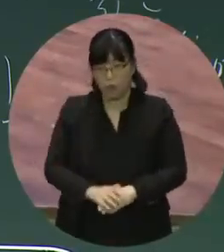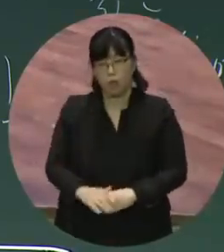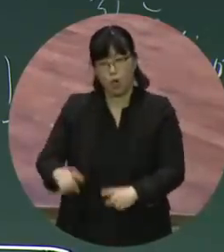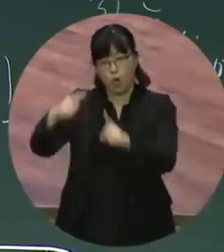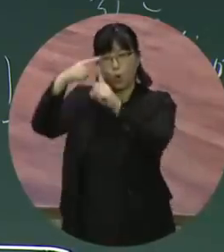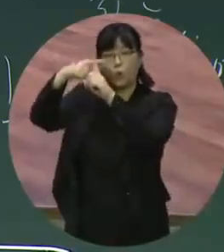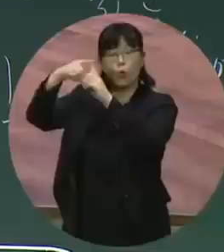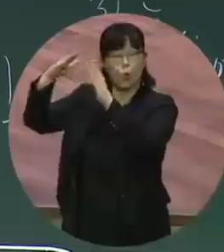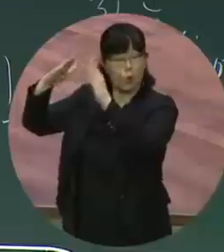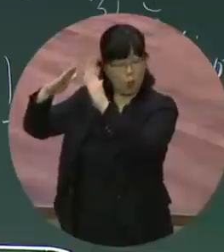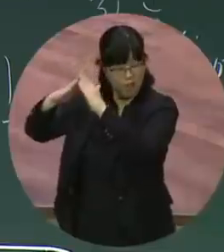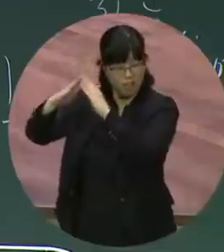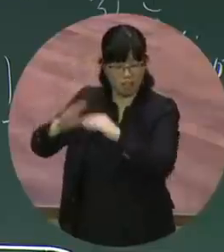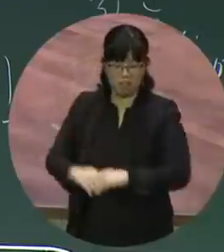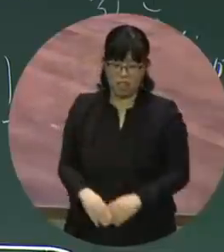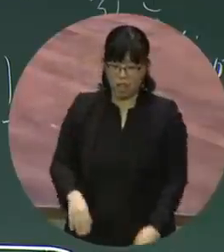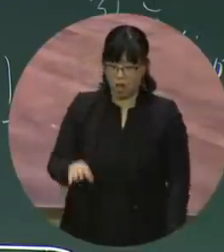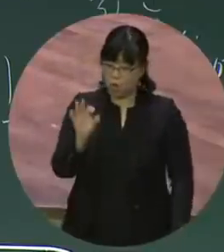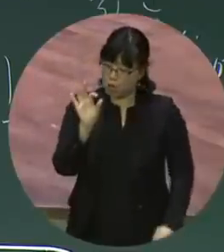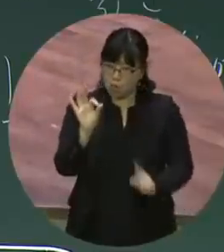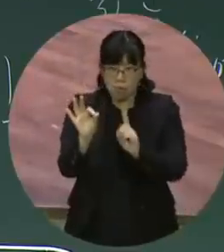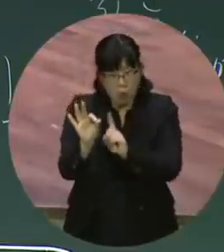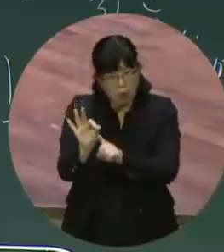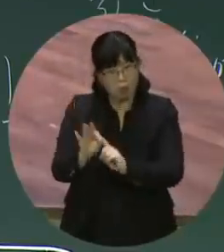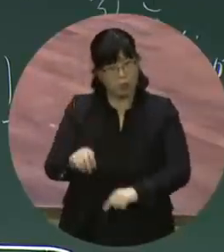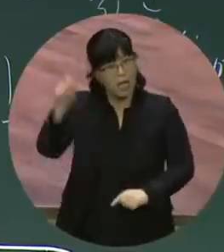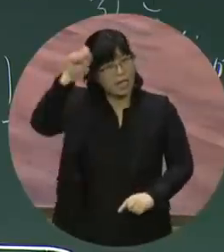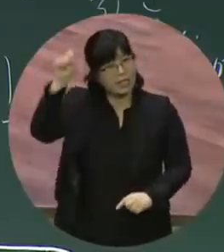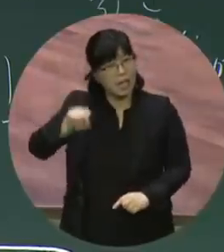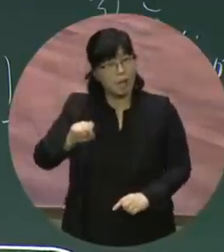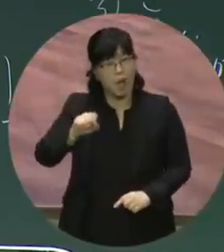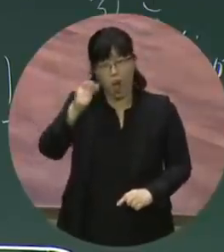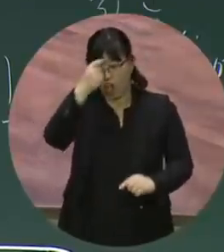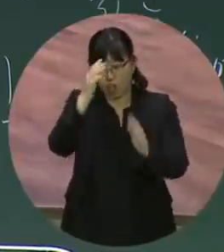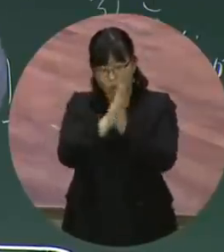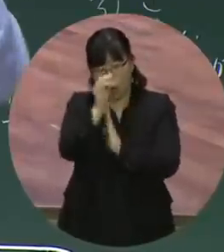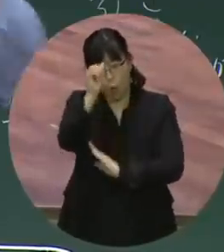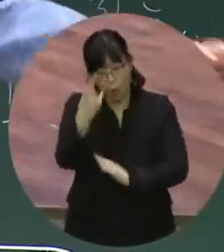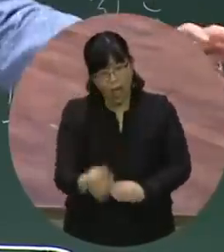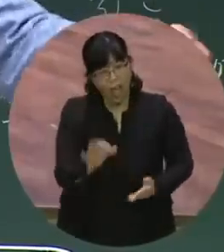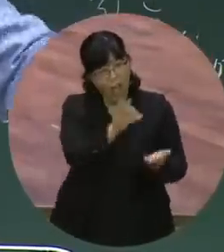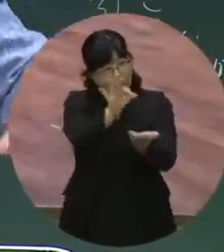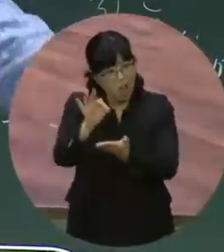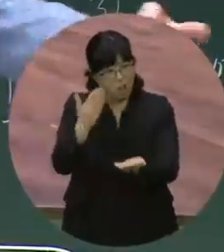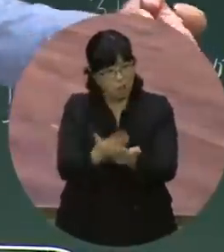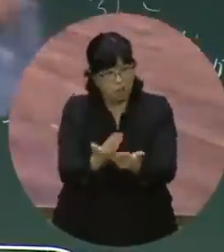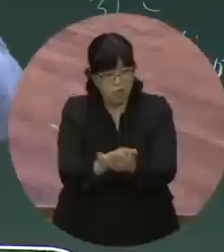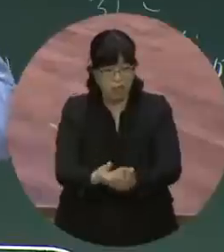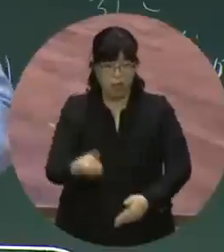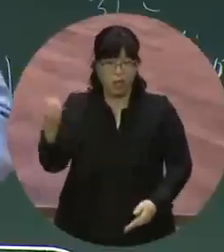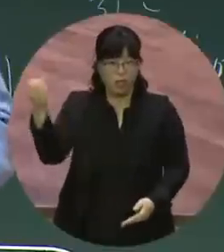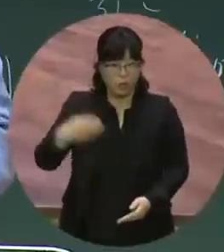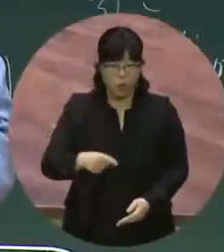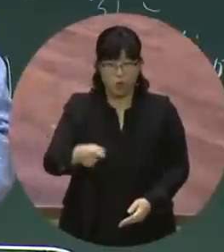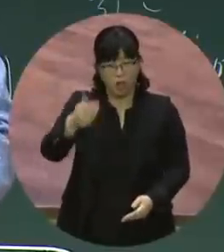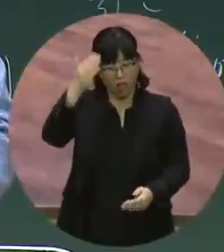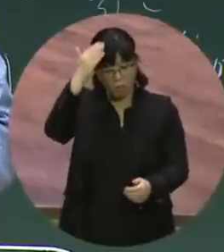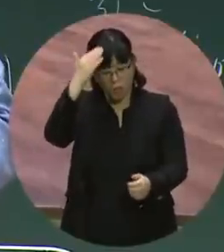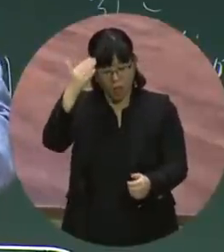돈이 하나님이요. 아시겠어요? 여러분 세상 사람도 돈이 하나님. 이거 물질인 곳에 네 마음이 다 있다 그래서 그 마음을